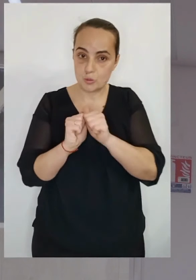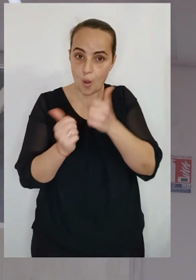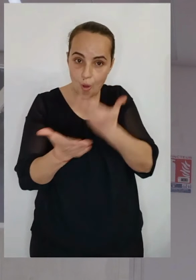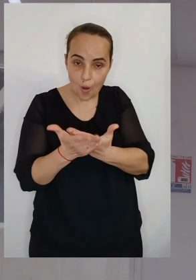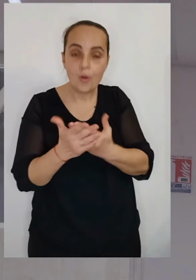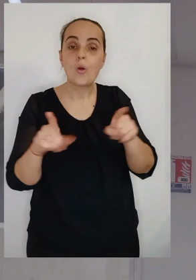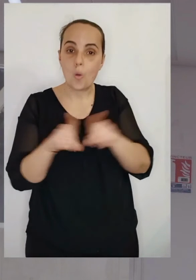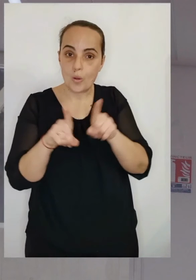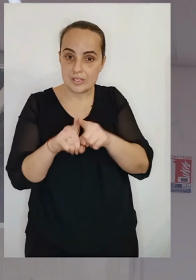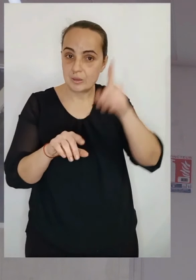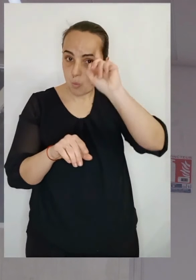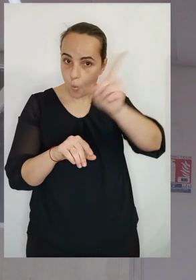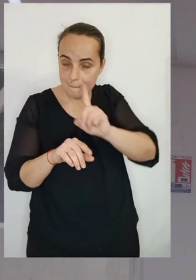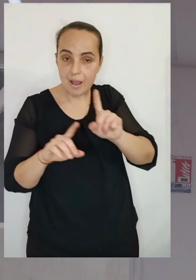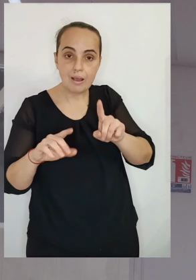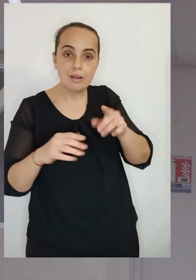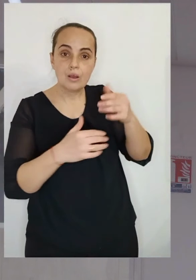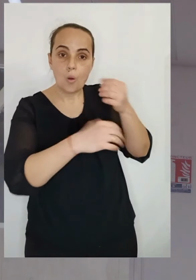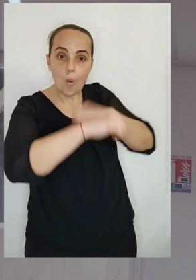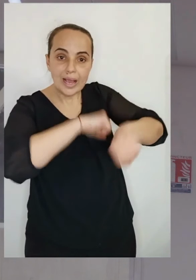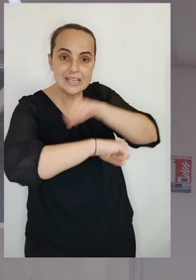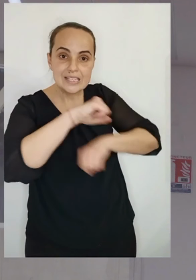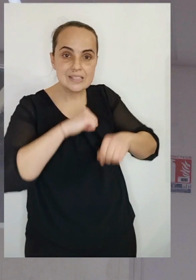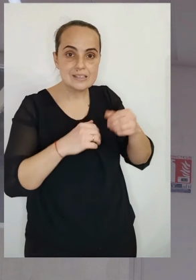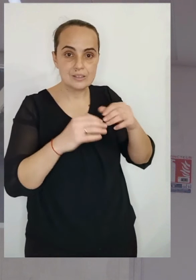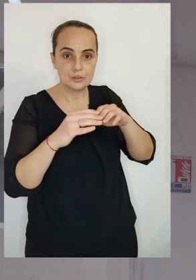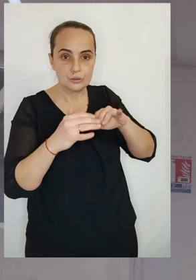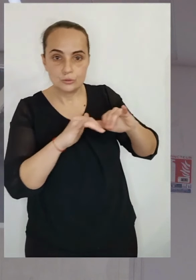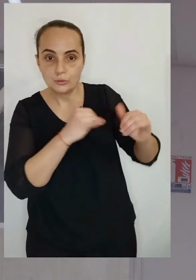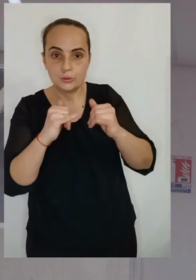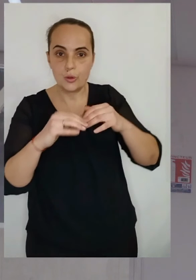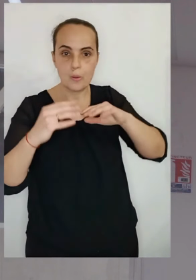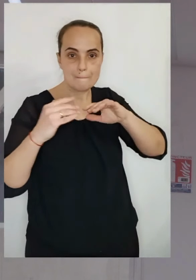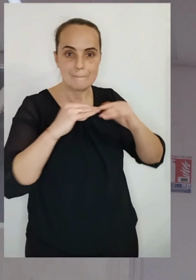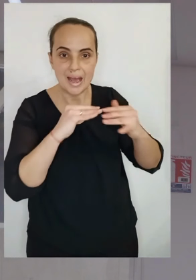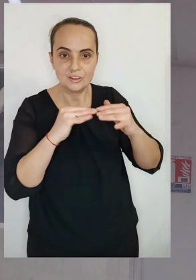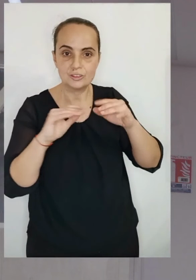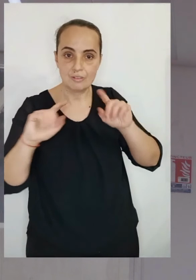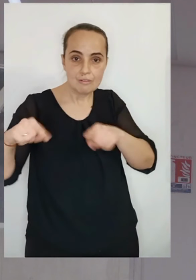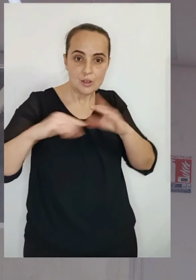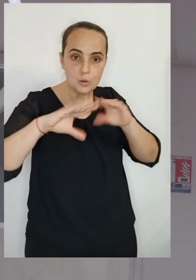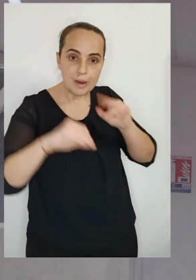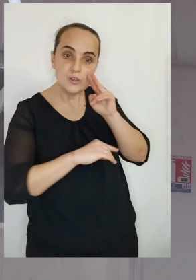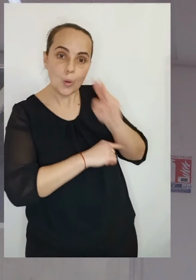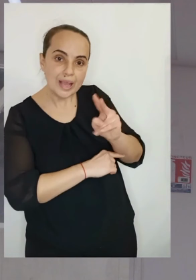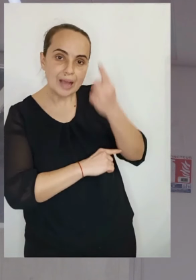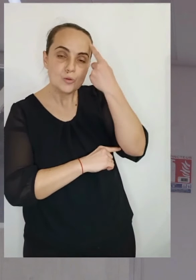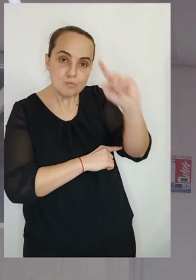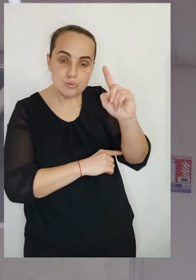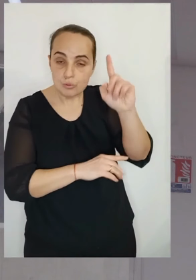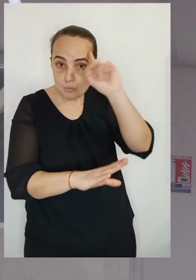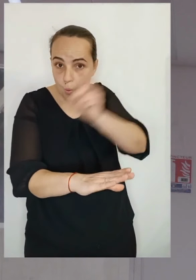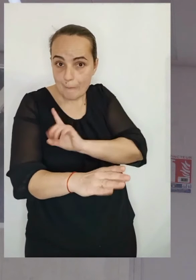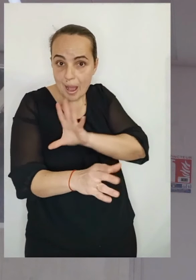et peut-être aussi leur permettre de venir voir de la compétition du club et leur donner envie de pouvoir ensuite franchir peut-être ce